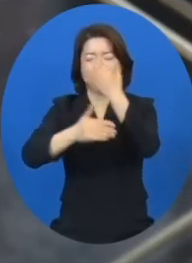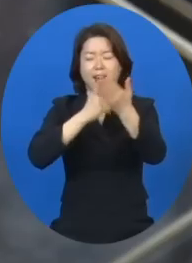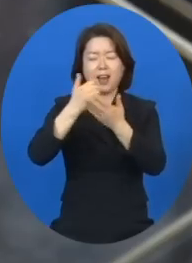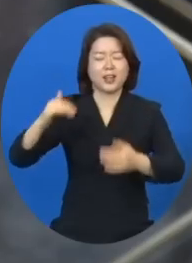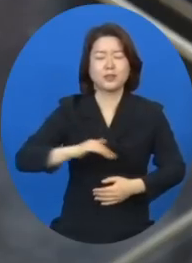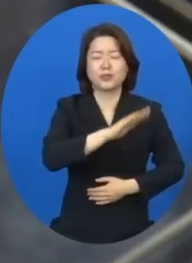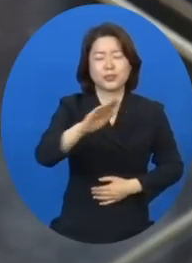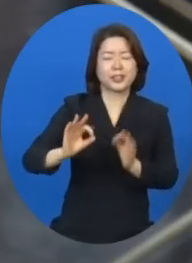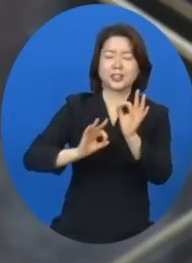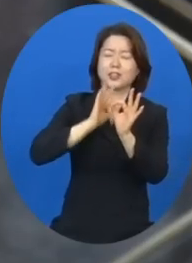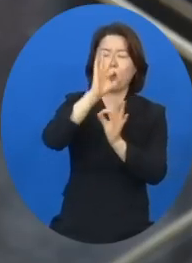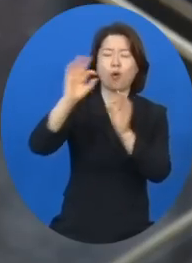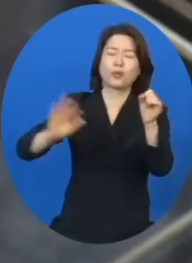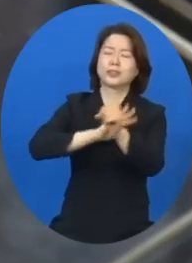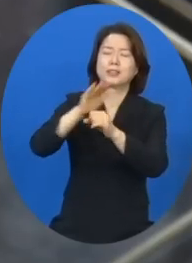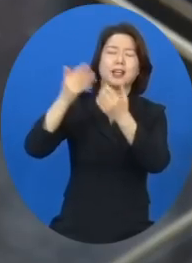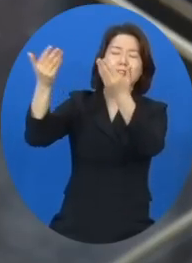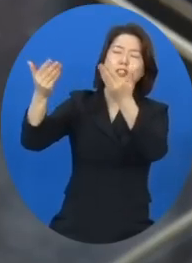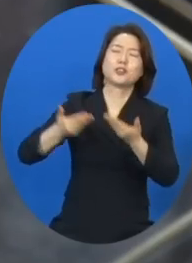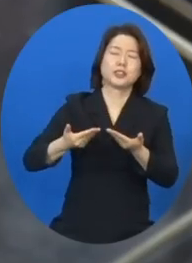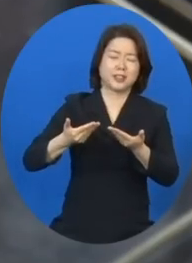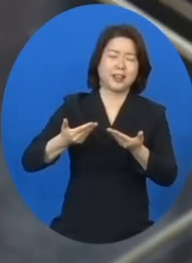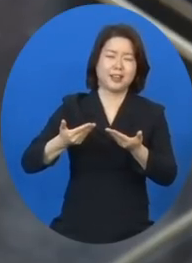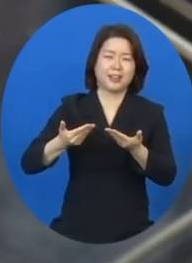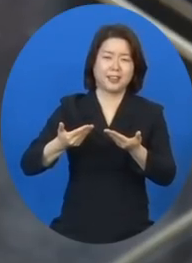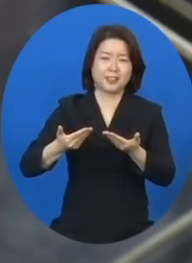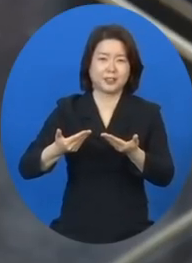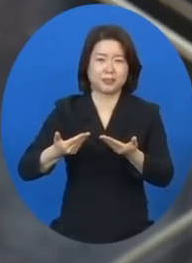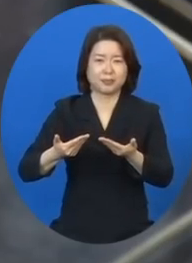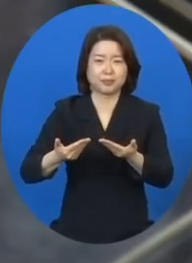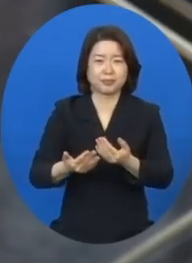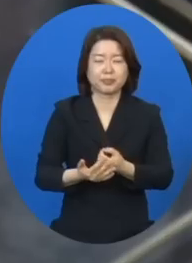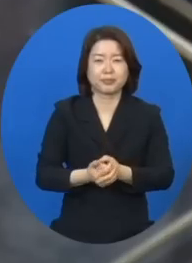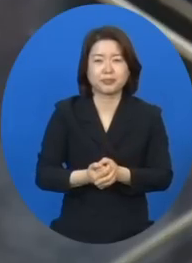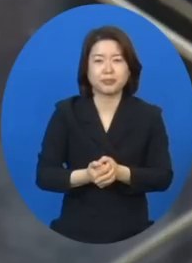하나님은 우리를 영원히 사랑하신다.